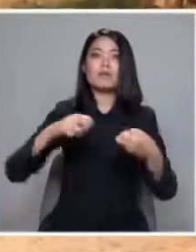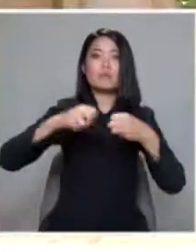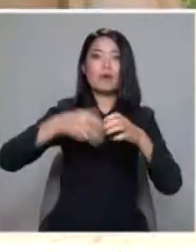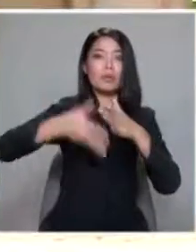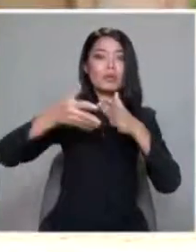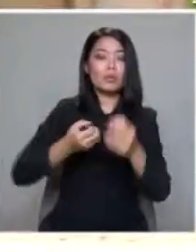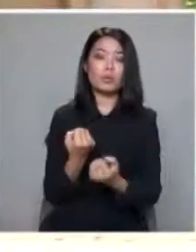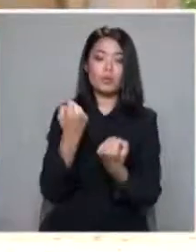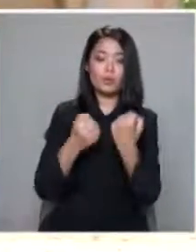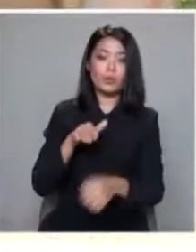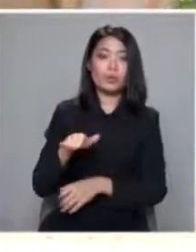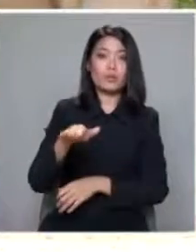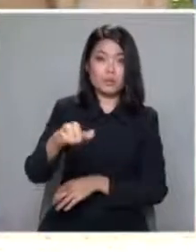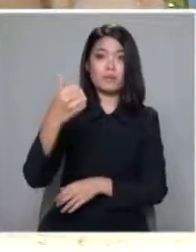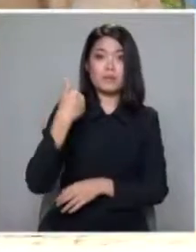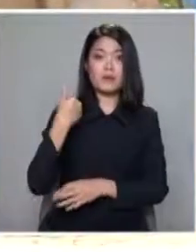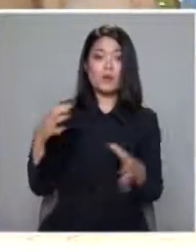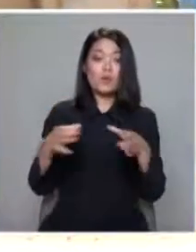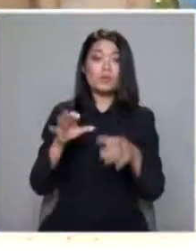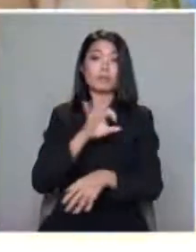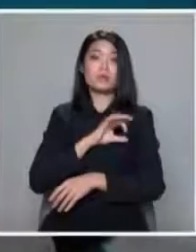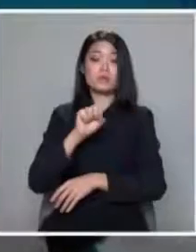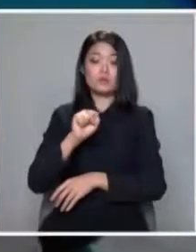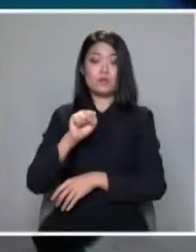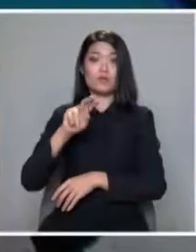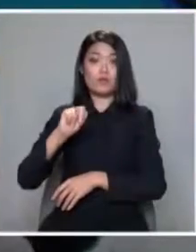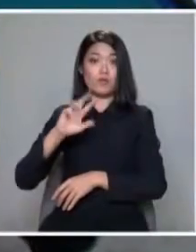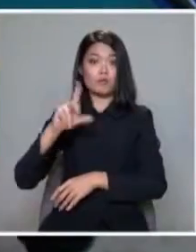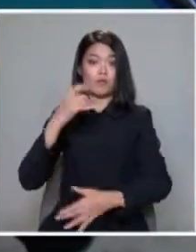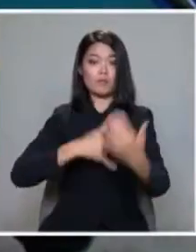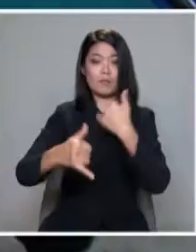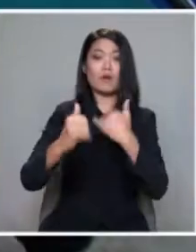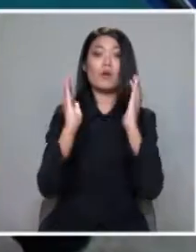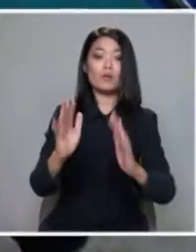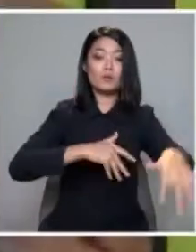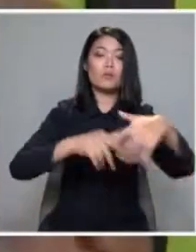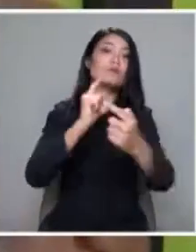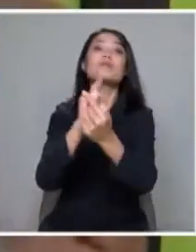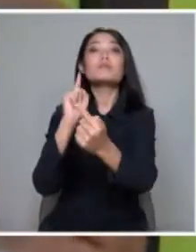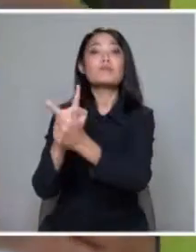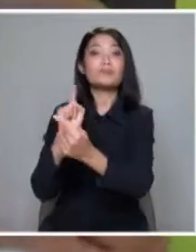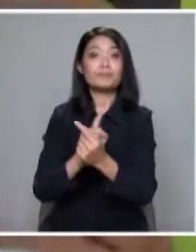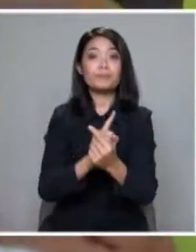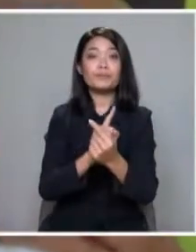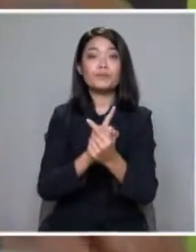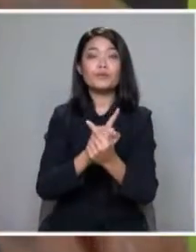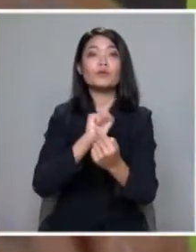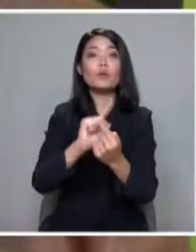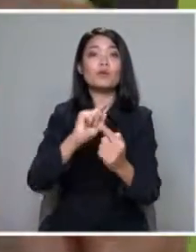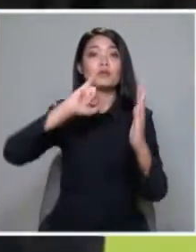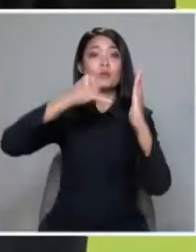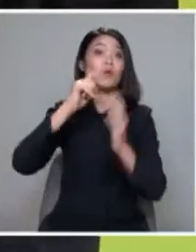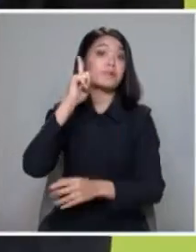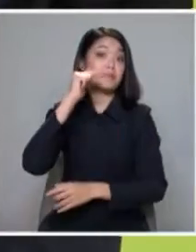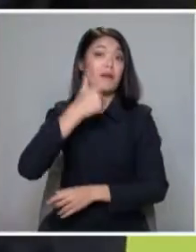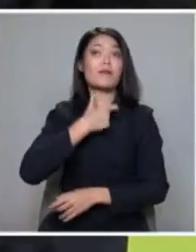างซึ่งทางคณะสภานิติบัญญัติแห่งชาติลงพื้นที่เพื่อพบปะประชาชนบ้านประตูเมืองอำเภอขุนยวมจังหวัดแม่ฮ่องสอน